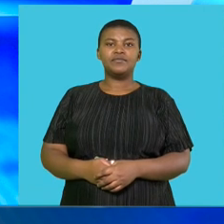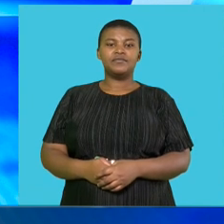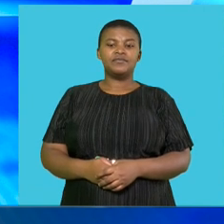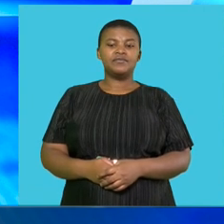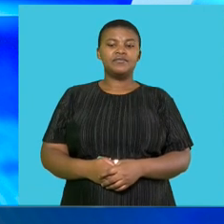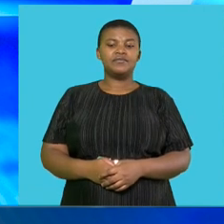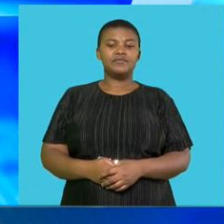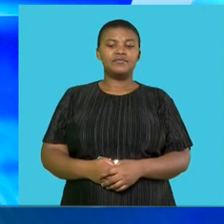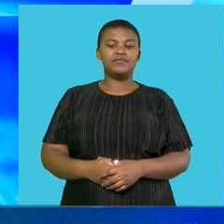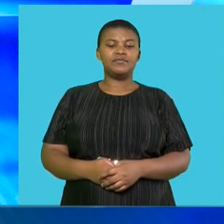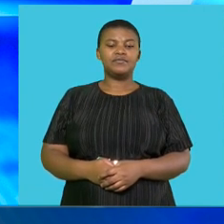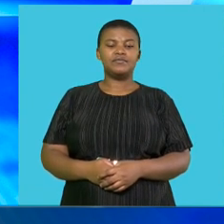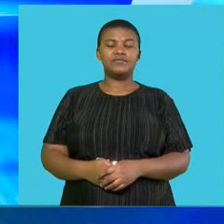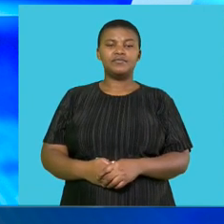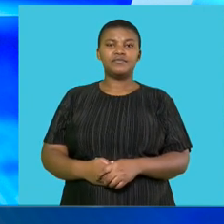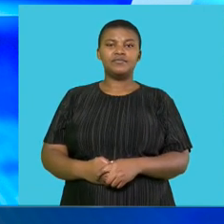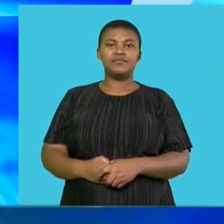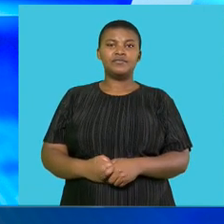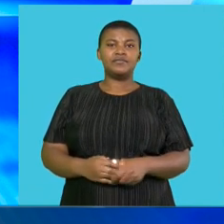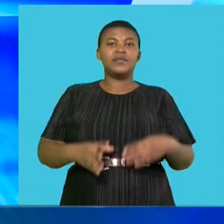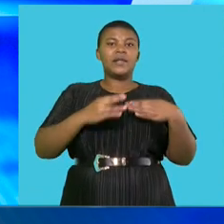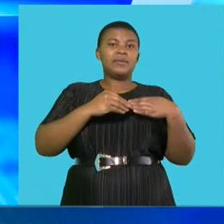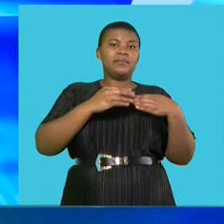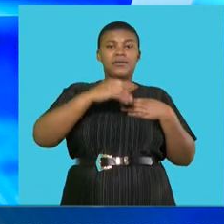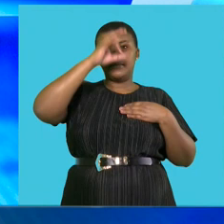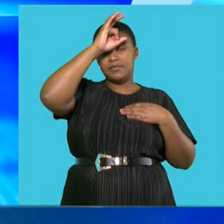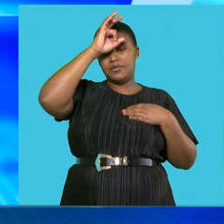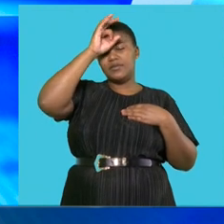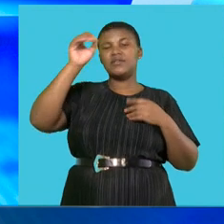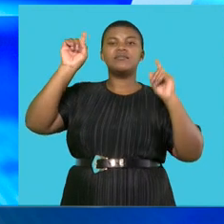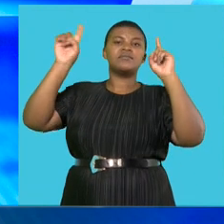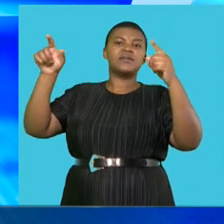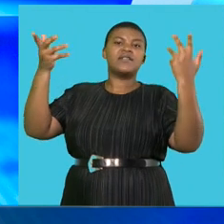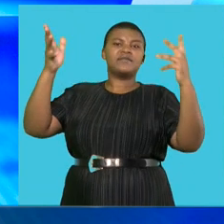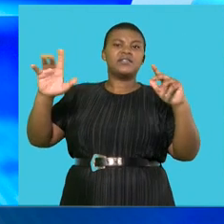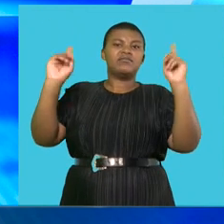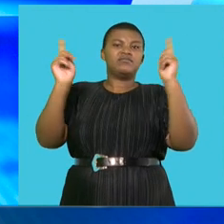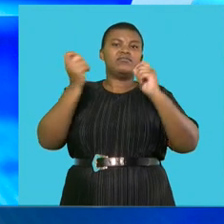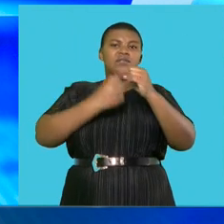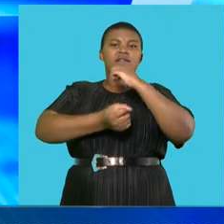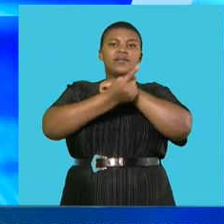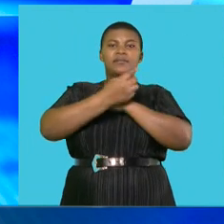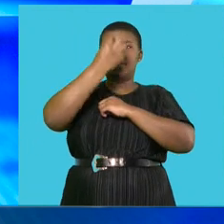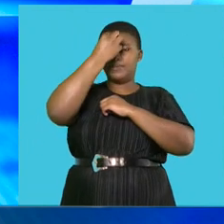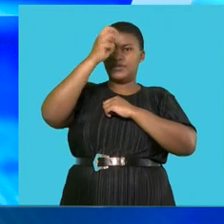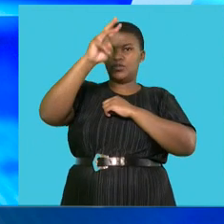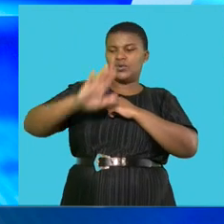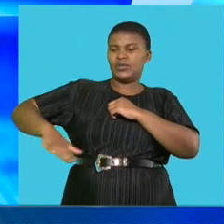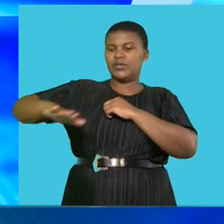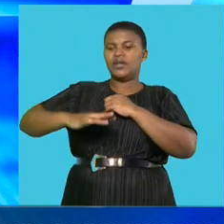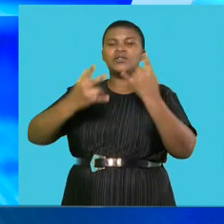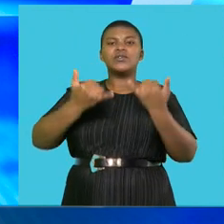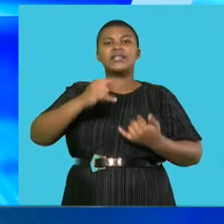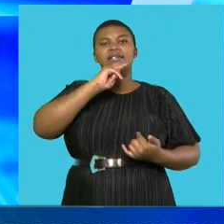Umbu tuwa mapoyi isa upigo loka South African Police Service uba mbege umtrimbo mbu guiso e ndonde pite olina mwushlekseni lapo